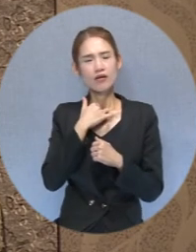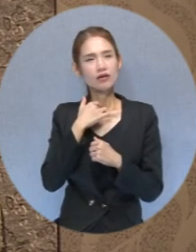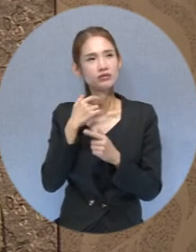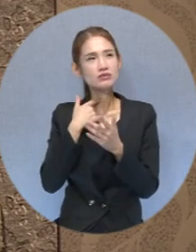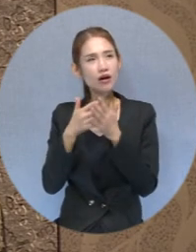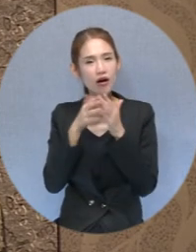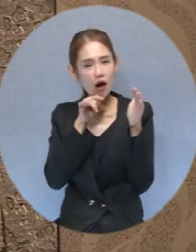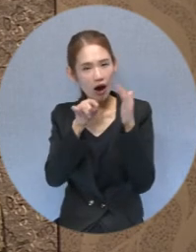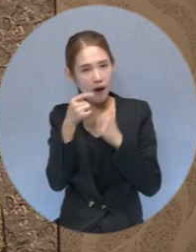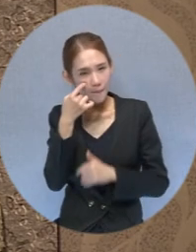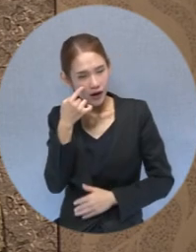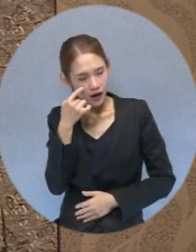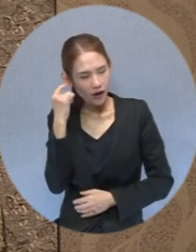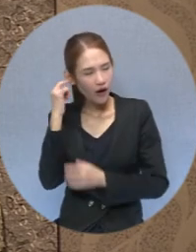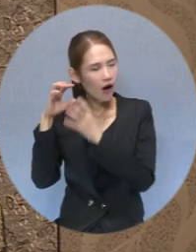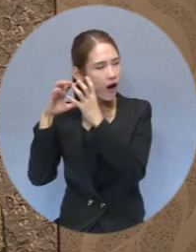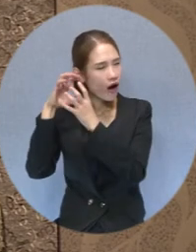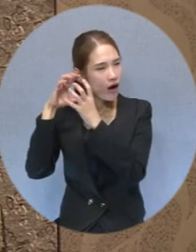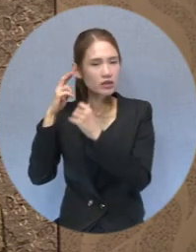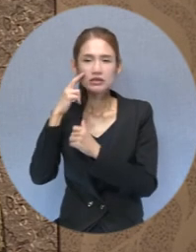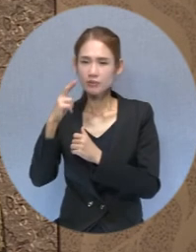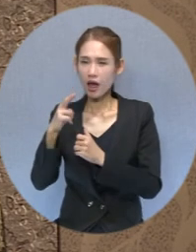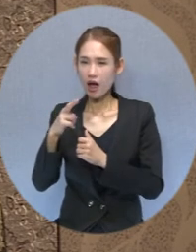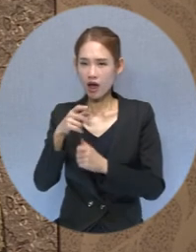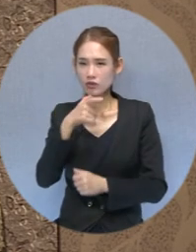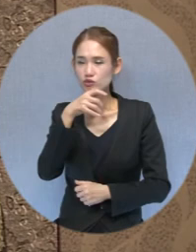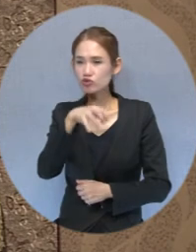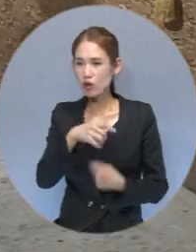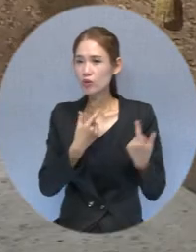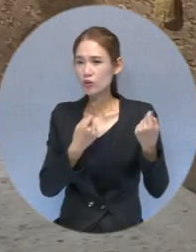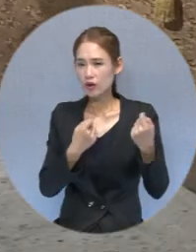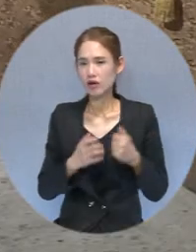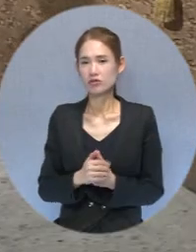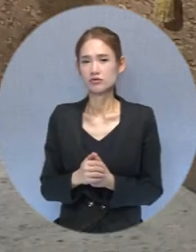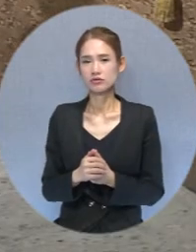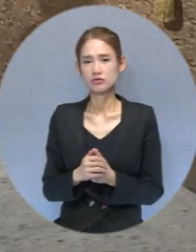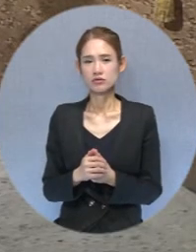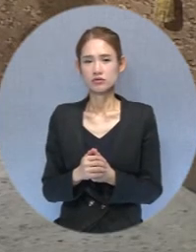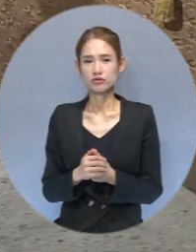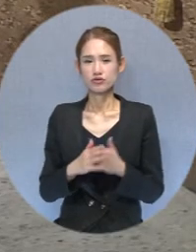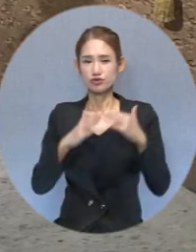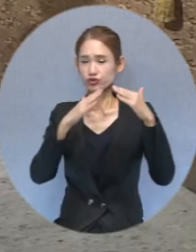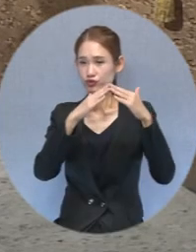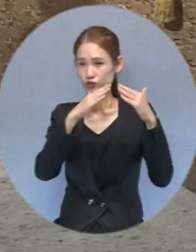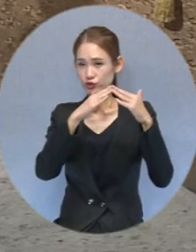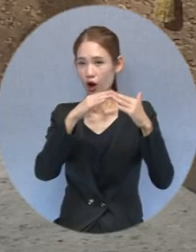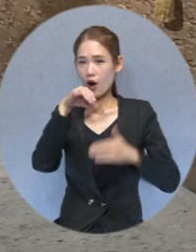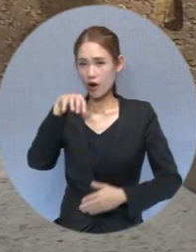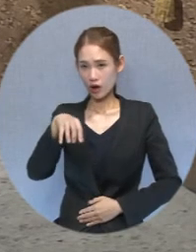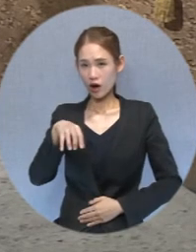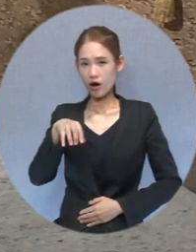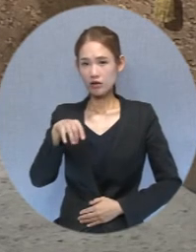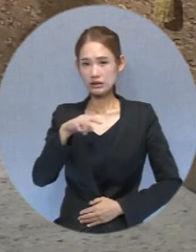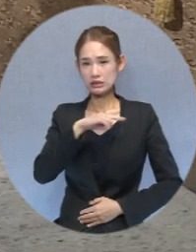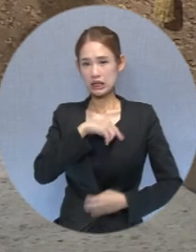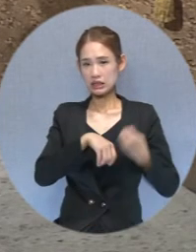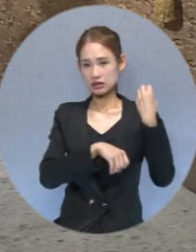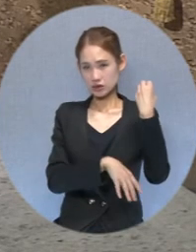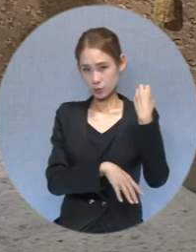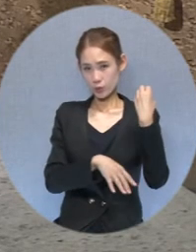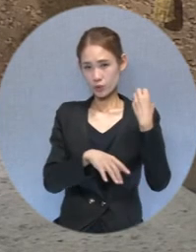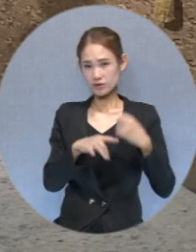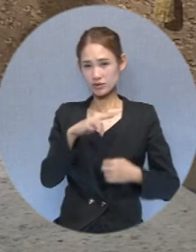못할 정도로요. 네. 그렇군요. 수원도 그렇고요. 사실 이제 이게 주거라는 공간은 좀 가장